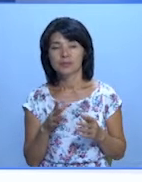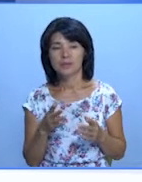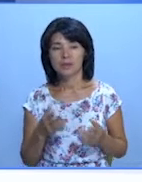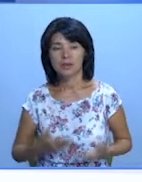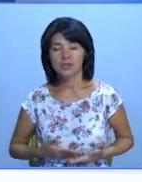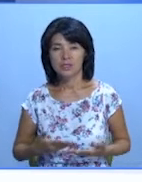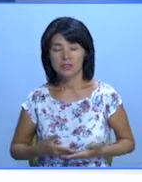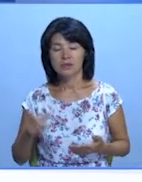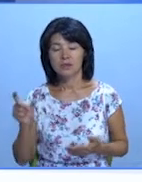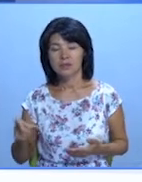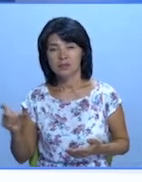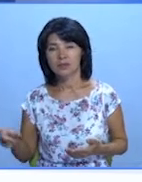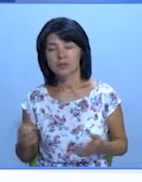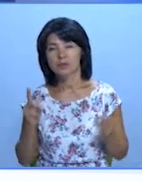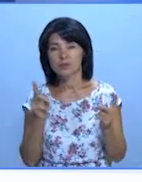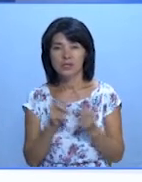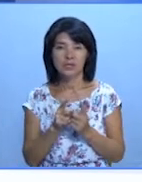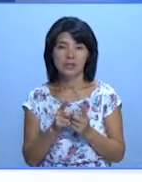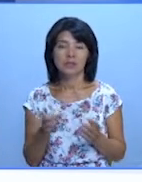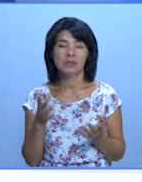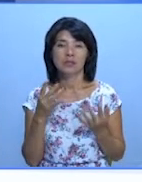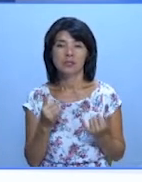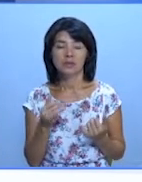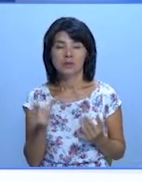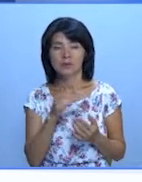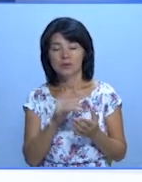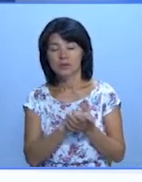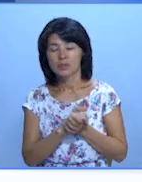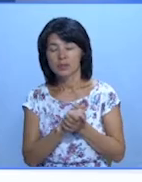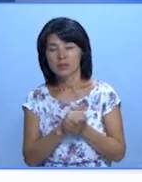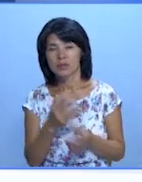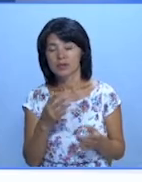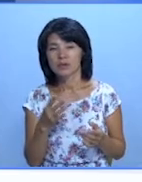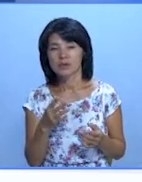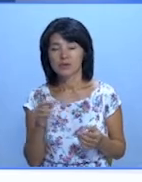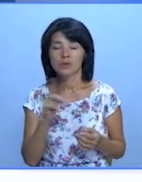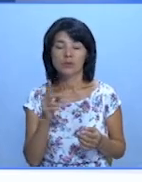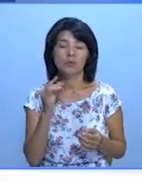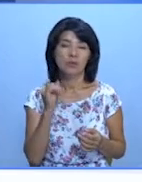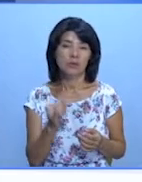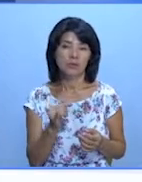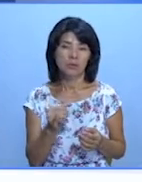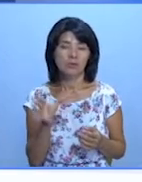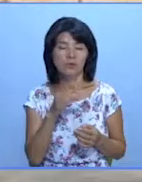Аймауытов театры мен Абай мектебіндегі жөндеу жұмыстары барысымен танысып, кемшіліктердің орнын толтыруды тапсырды.